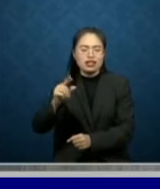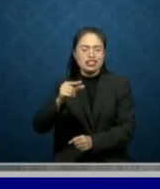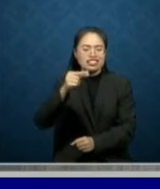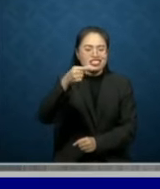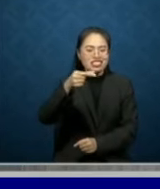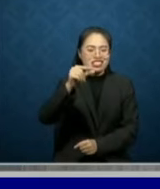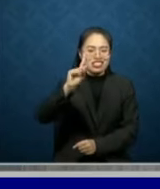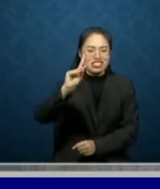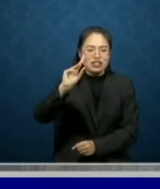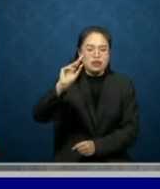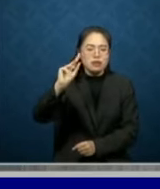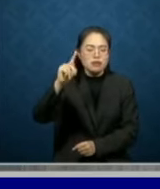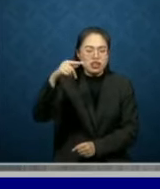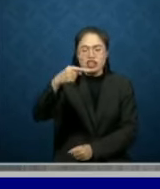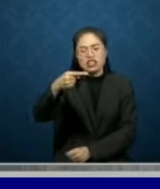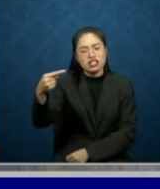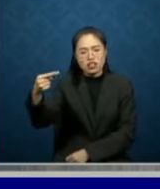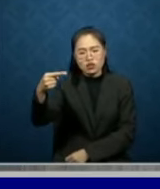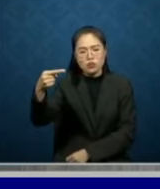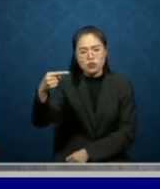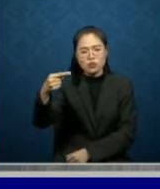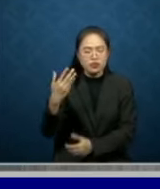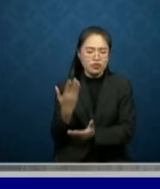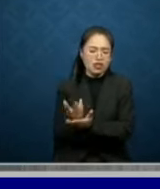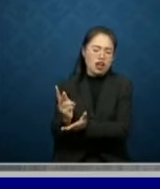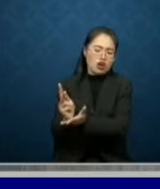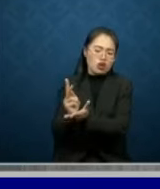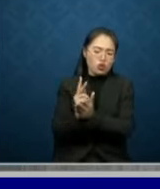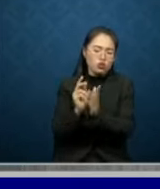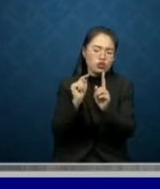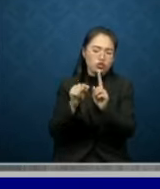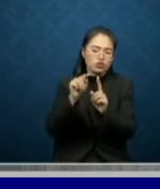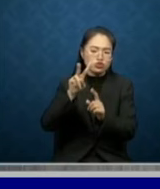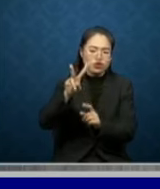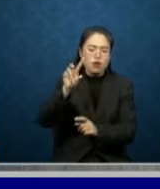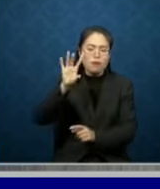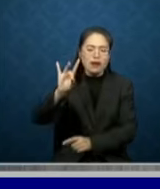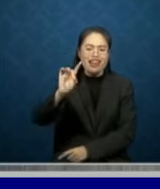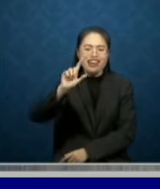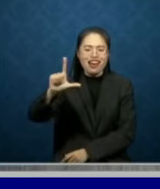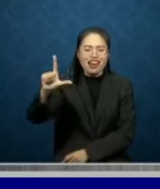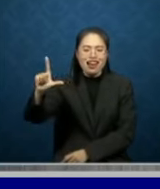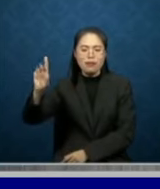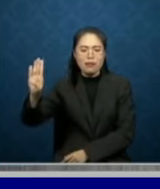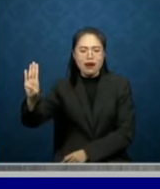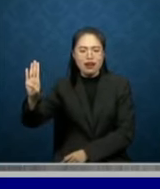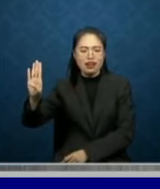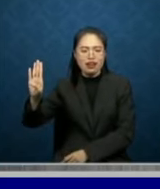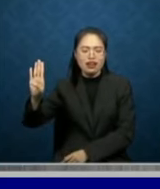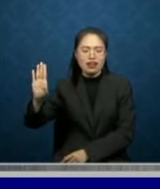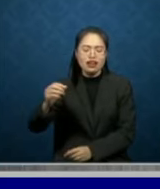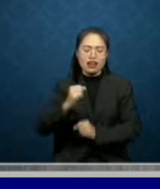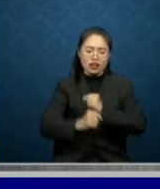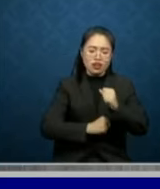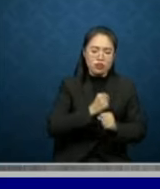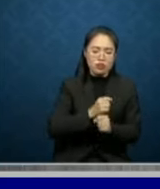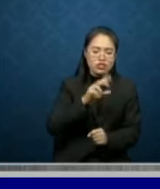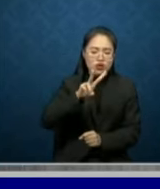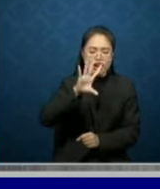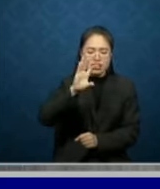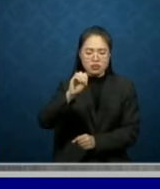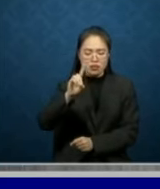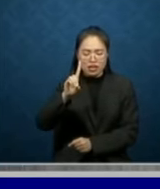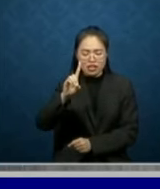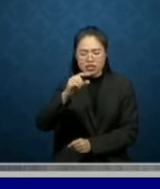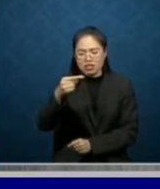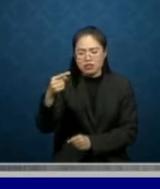ลดลง 300,000 ล้านออกพรกกู้เงิน 1.28 ล้านล้านบาท2คือวิกฤตแฮมเบอร์เกอร์เมื่อปี51-52